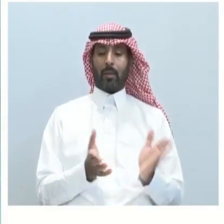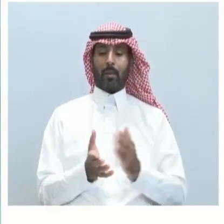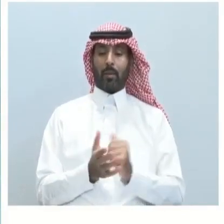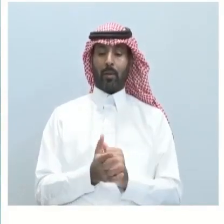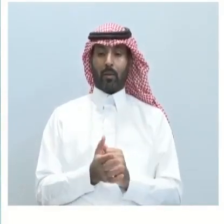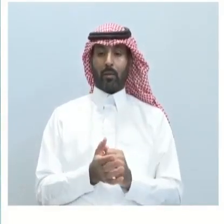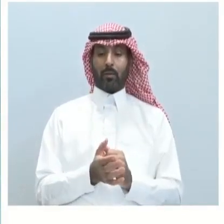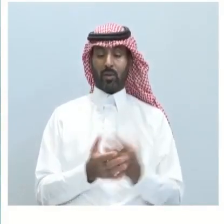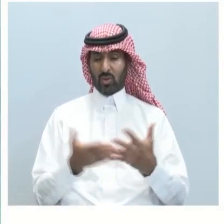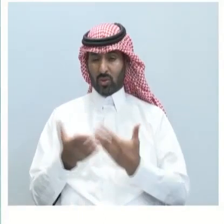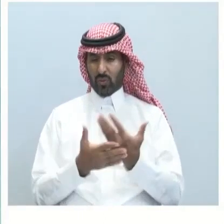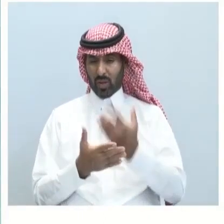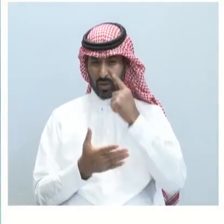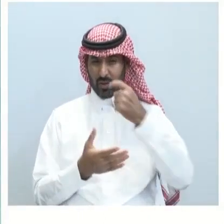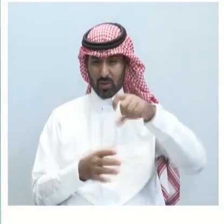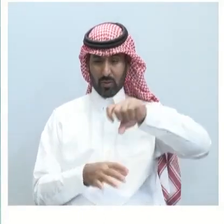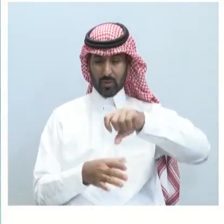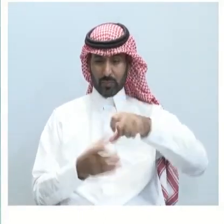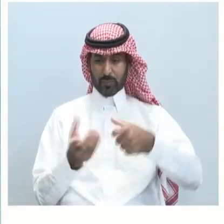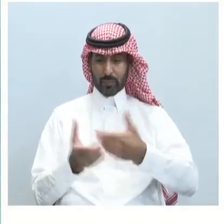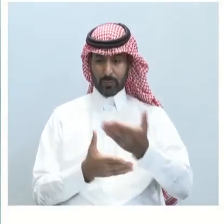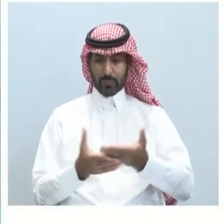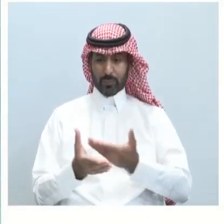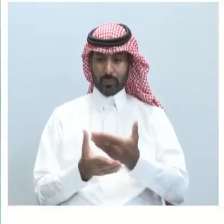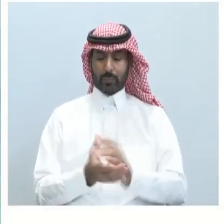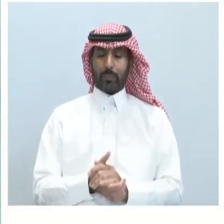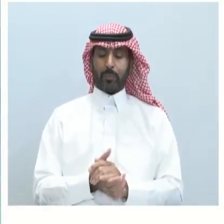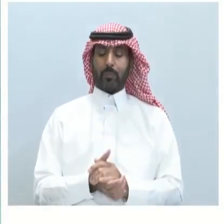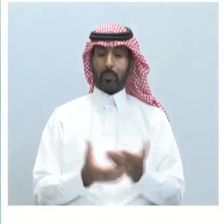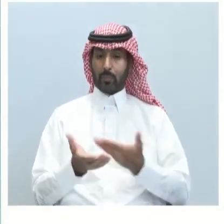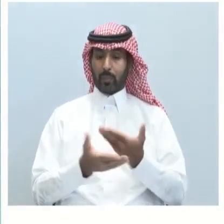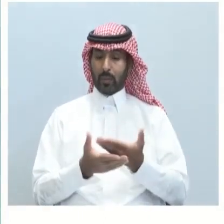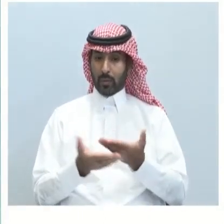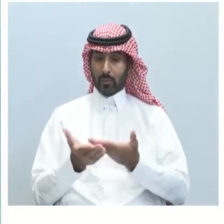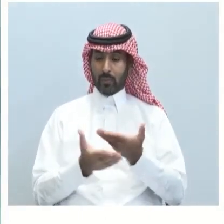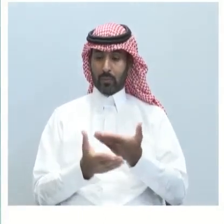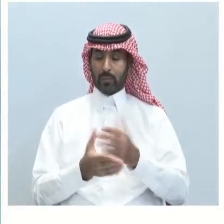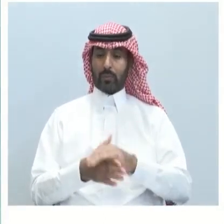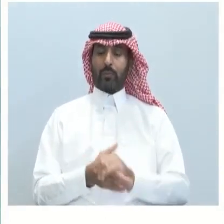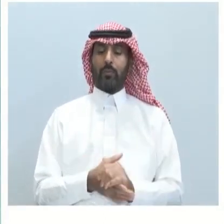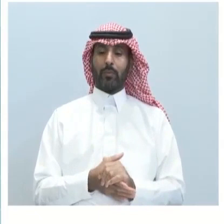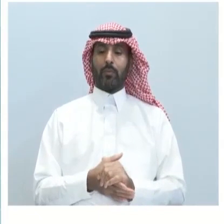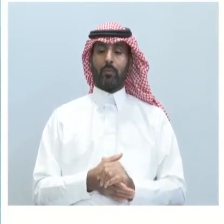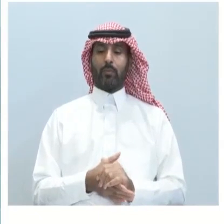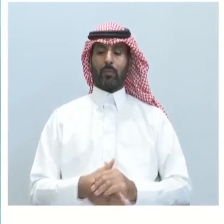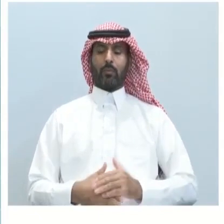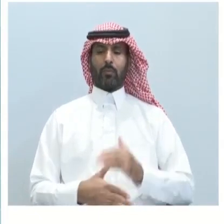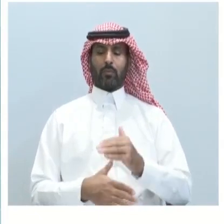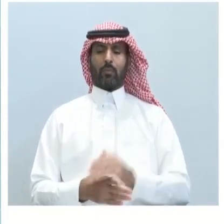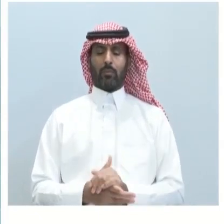طيب هذا التفاعل الذي امامك عباره عن تفاعل متزن تفاعل متزن